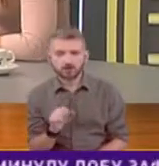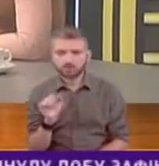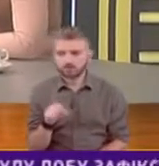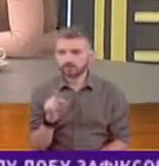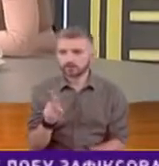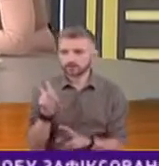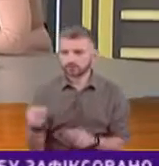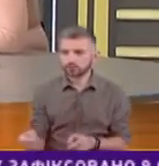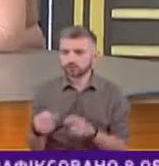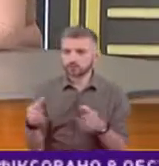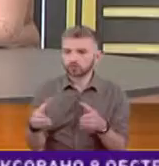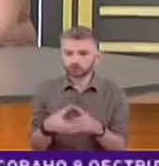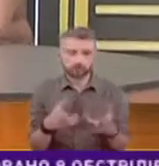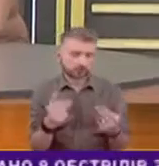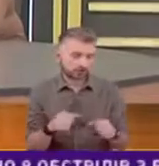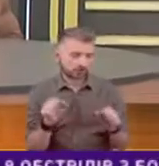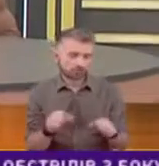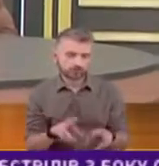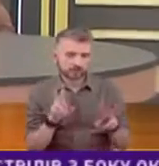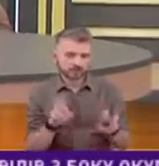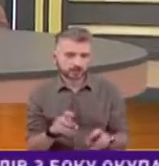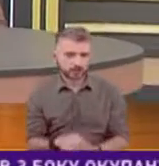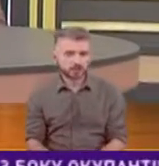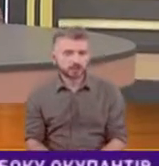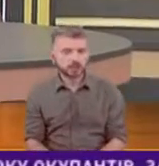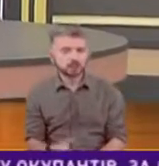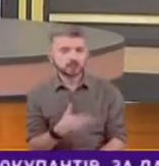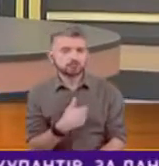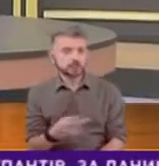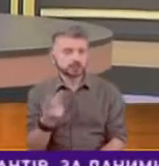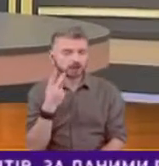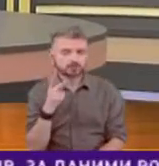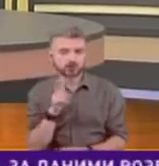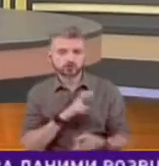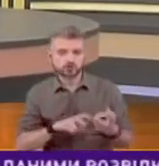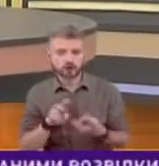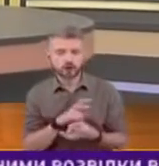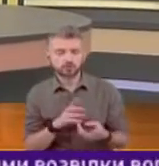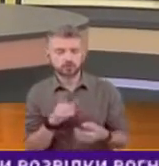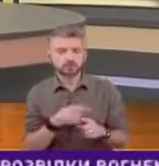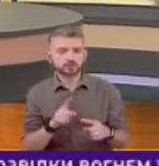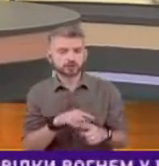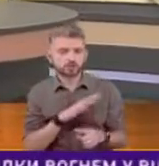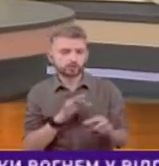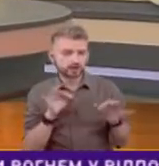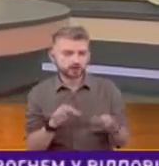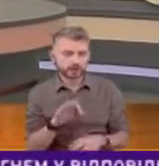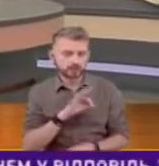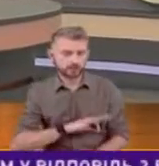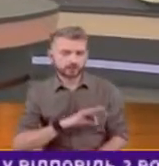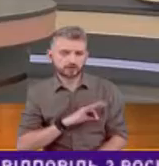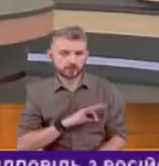назвати опозиційною групою? Так, можна назвати. Так, давайте тоді так кажемо, як опозиційна група. Ми завжди шукаємо якраз, щоб це було раціональне